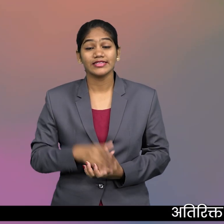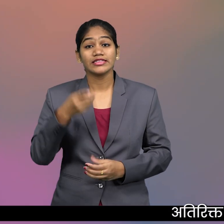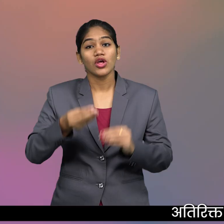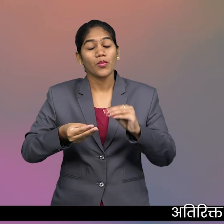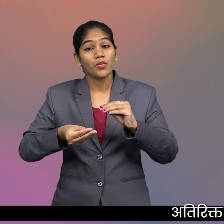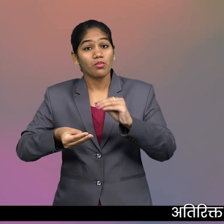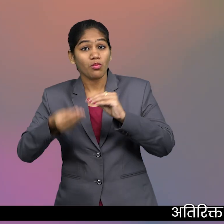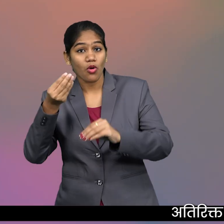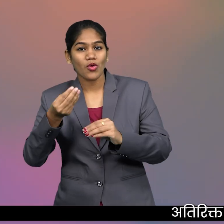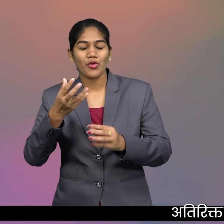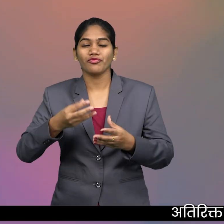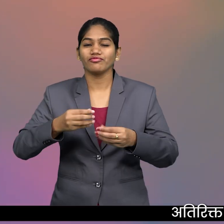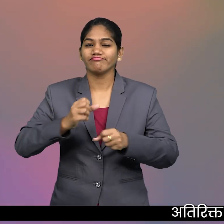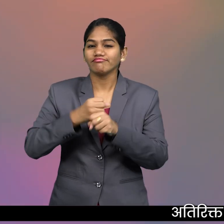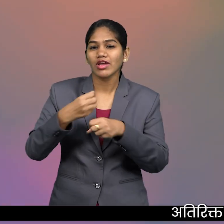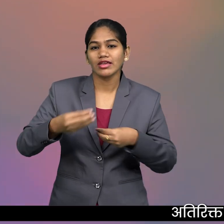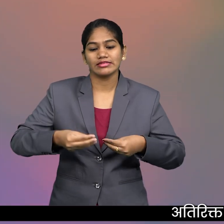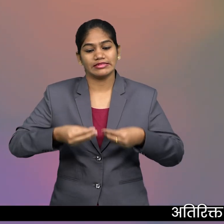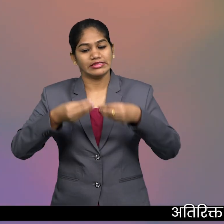अतिरिक्त उत्पादन किंवा पुरवठा.